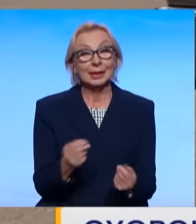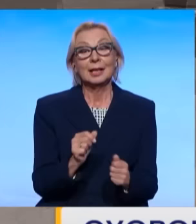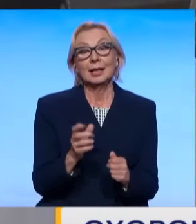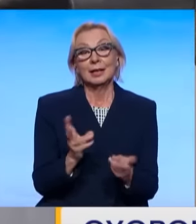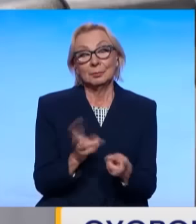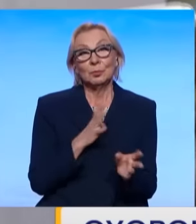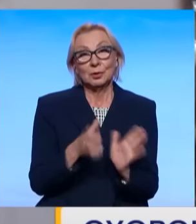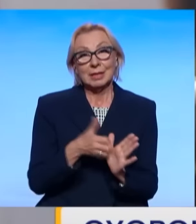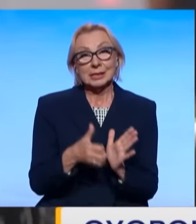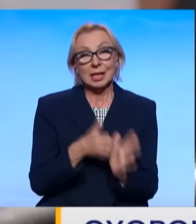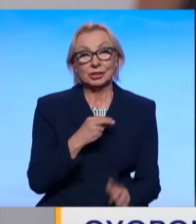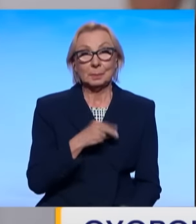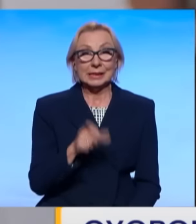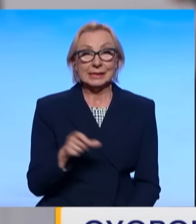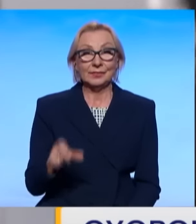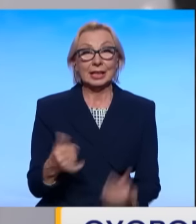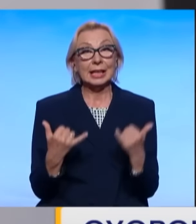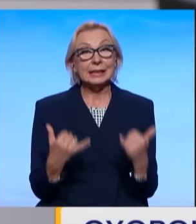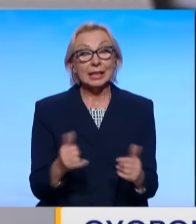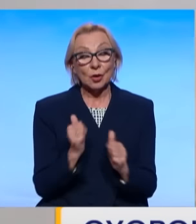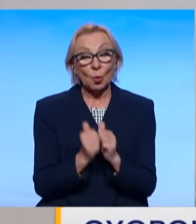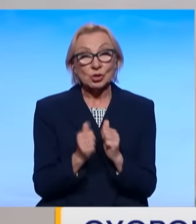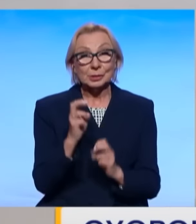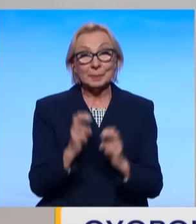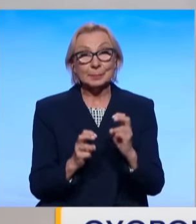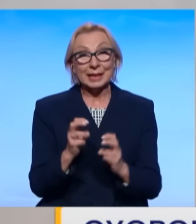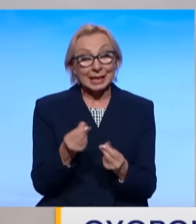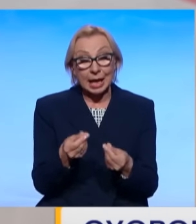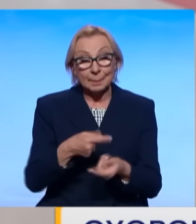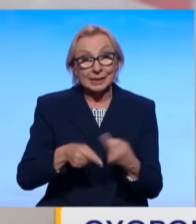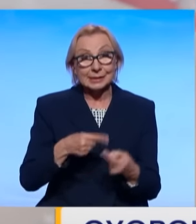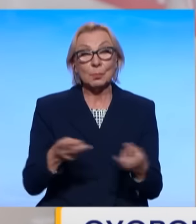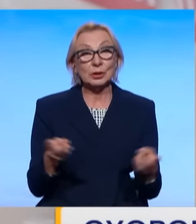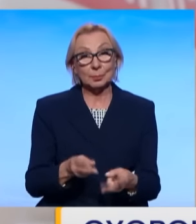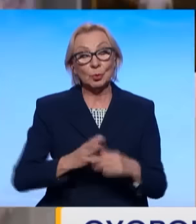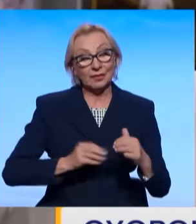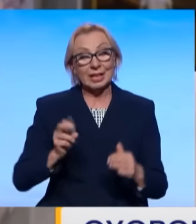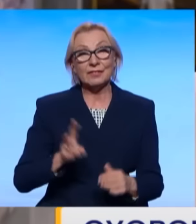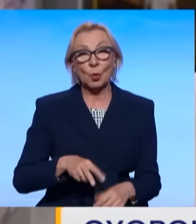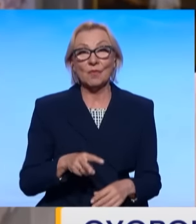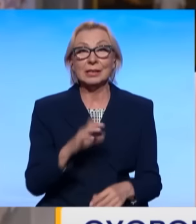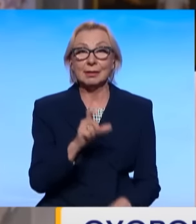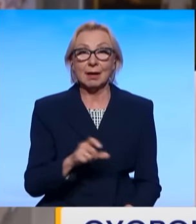з нестачею працівників. Нині ж чи не кожен підприємець потребує кваліфікованих кадрів.